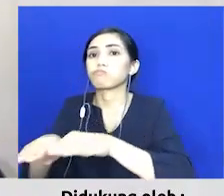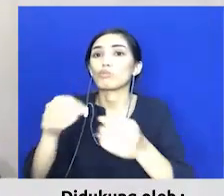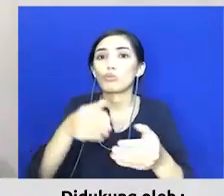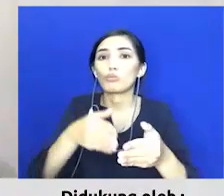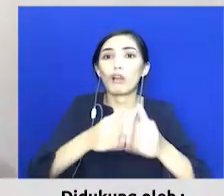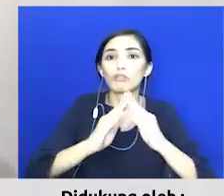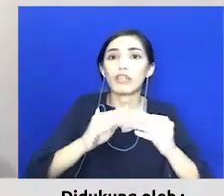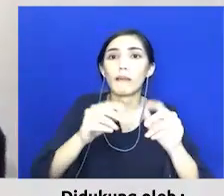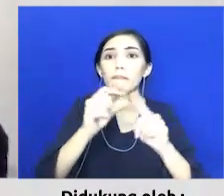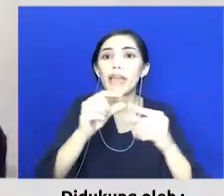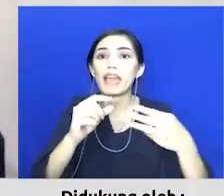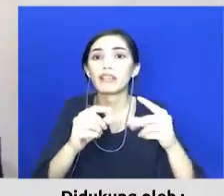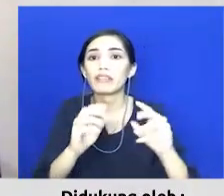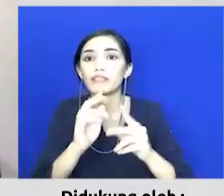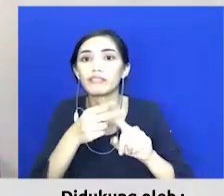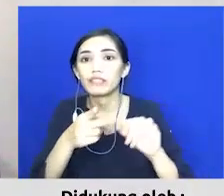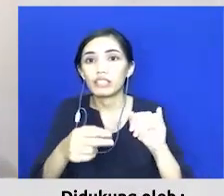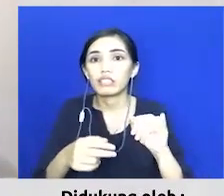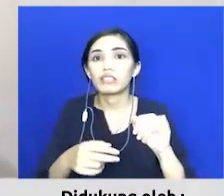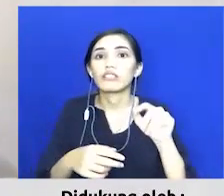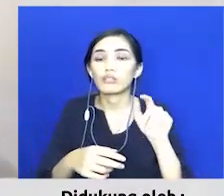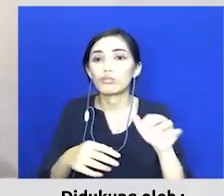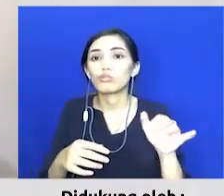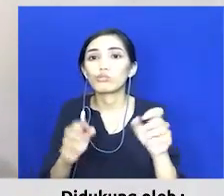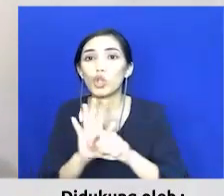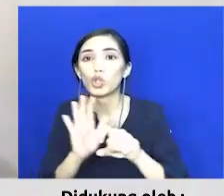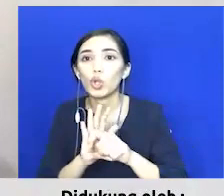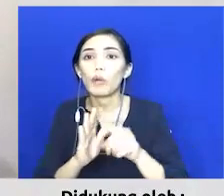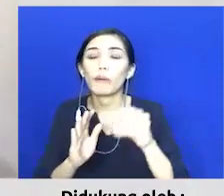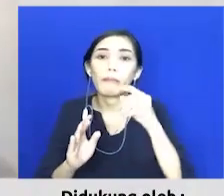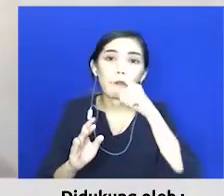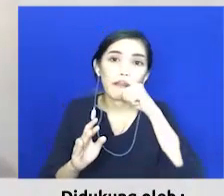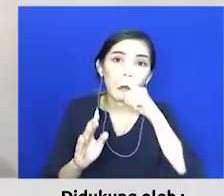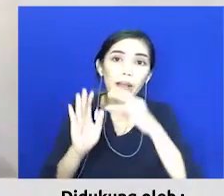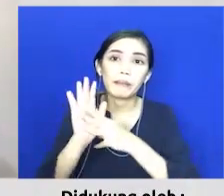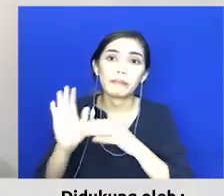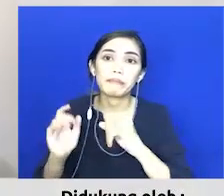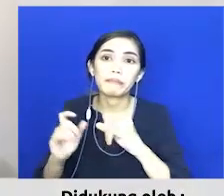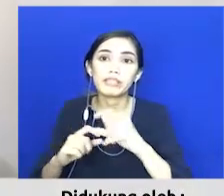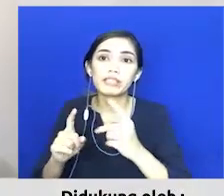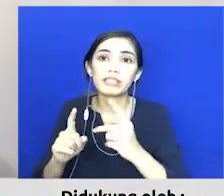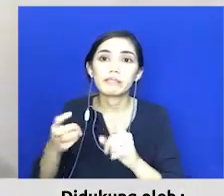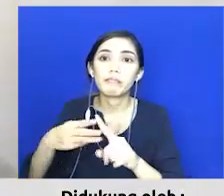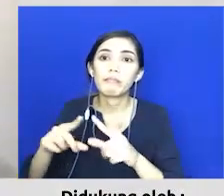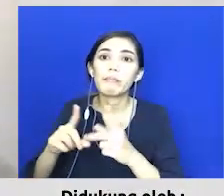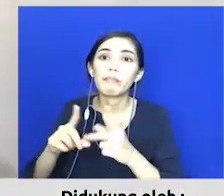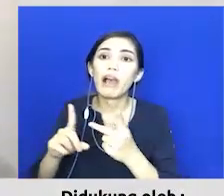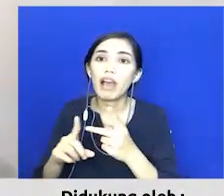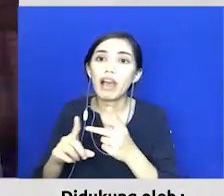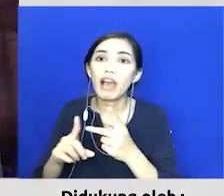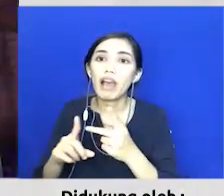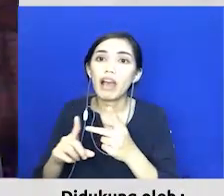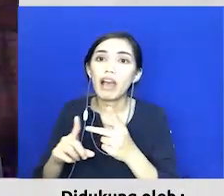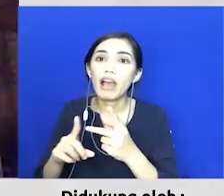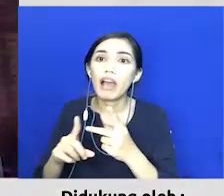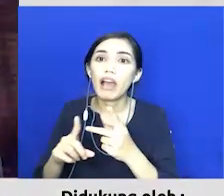gitu. Orang-orang yang mencari kesempatan untuk bisa main di film-film yang diproduksi, terutama sebenarnya di luar